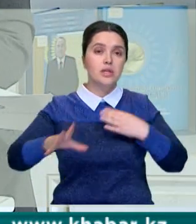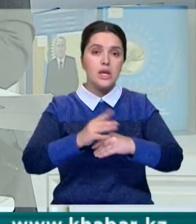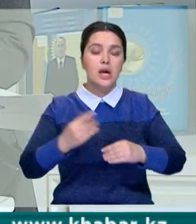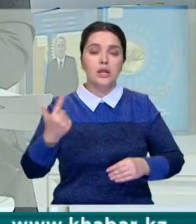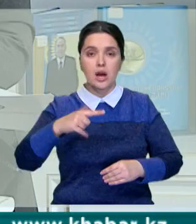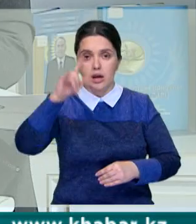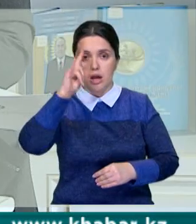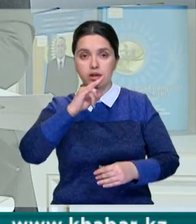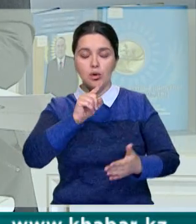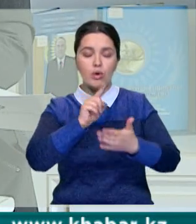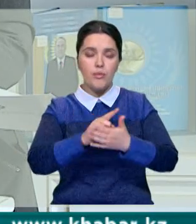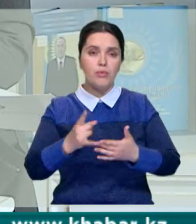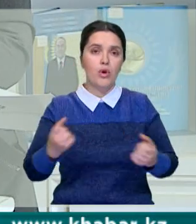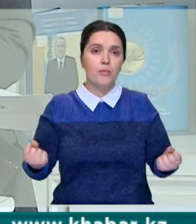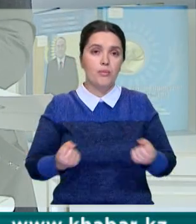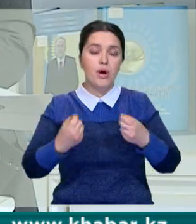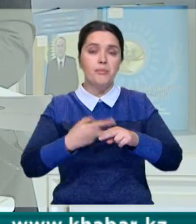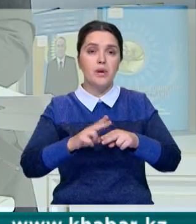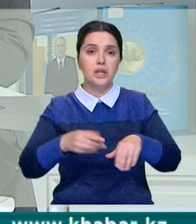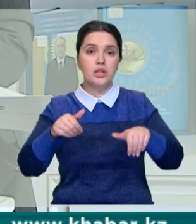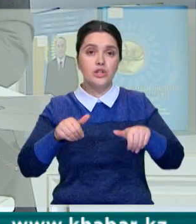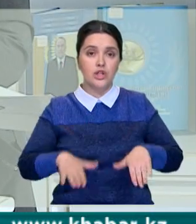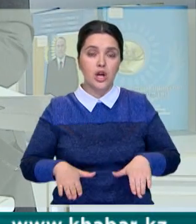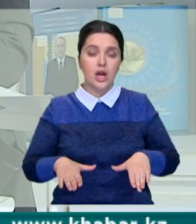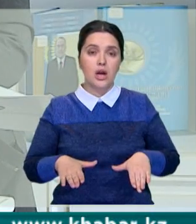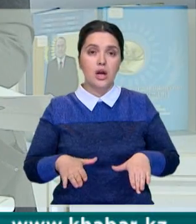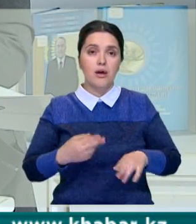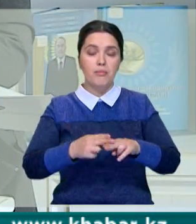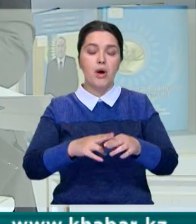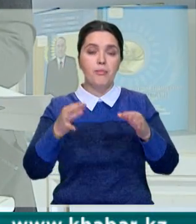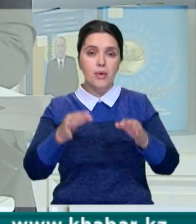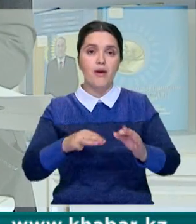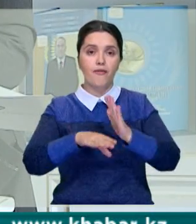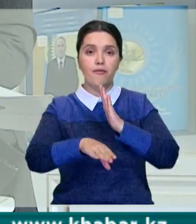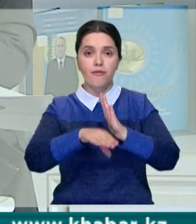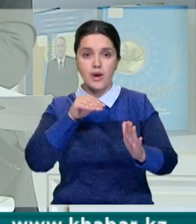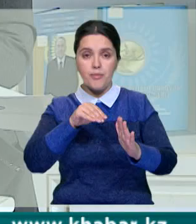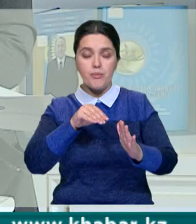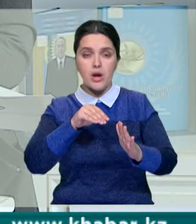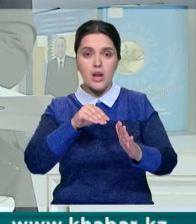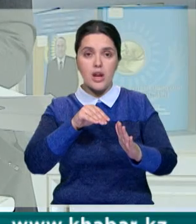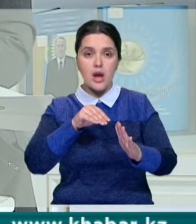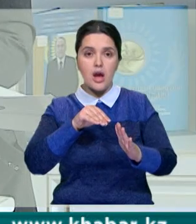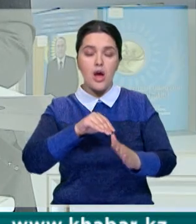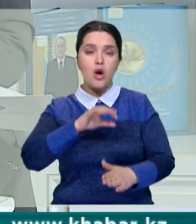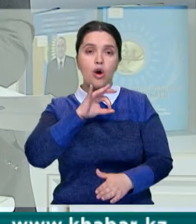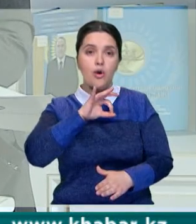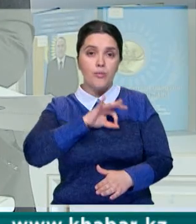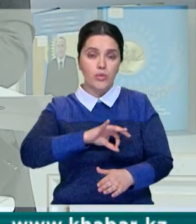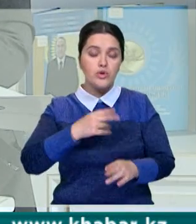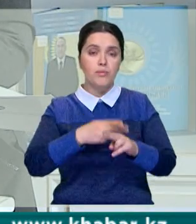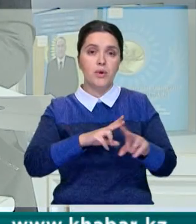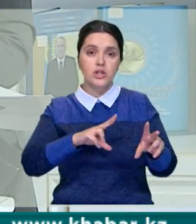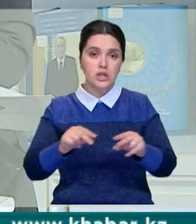казахстанцев поддержать данное решение как единственно правильный выбор в пользу благополучия и